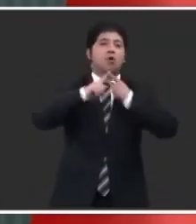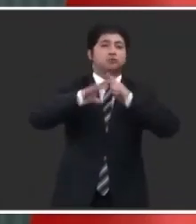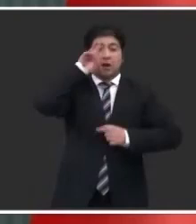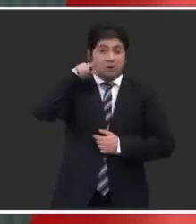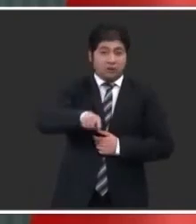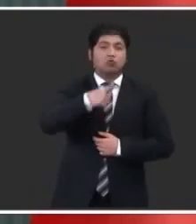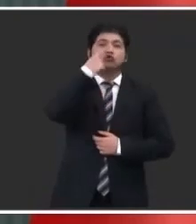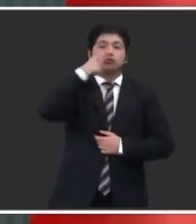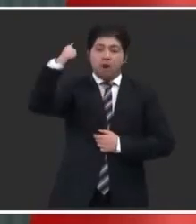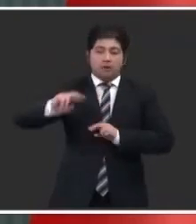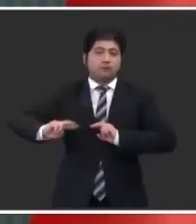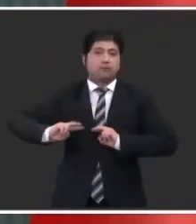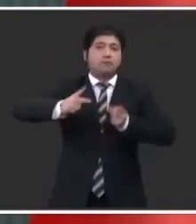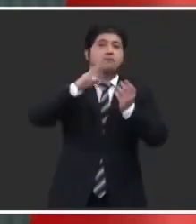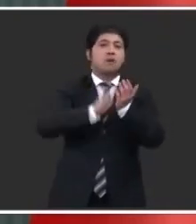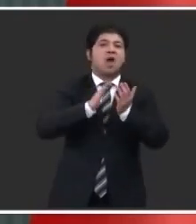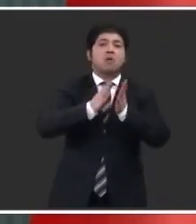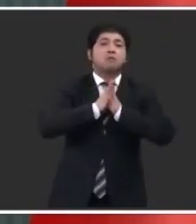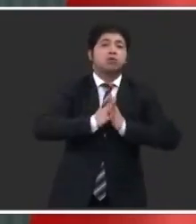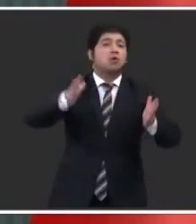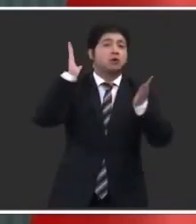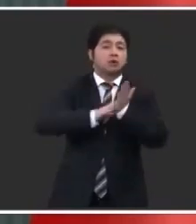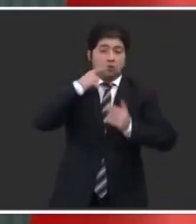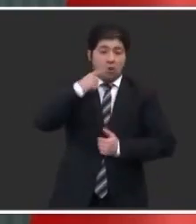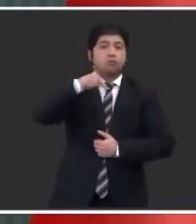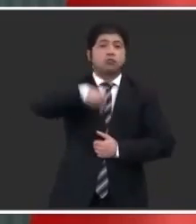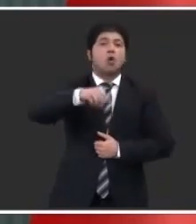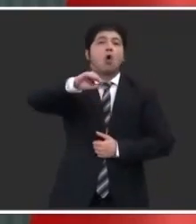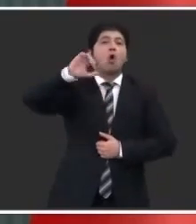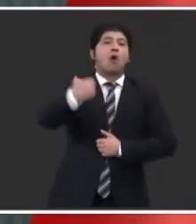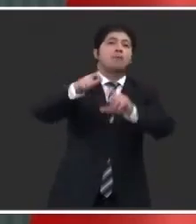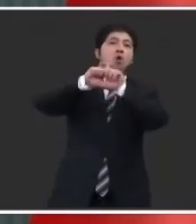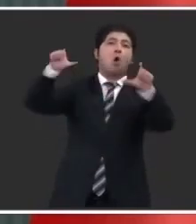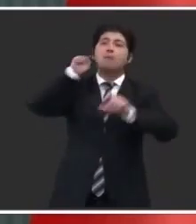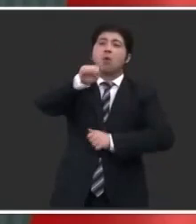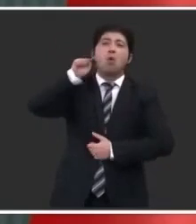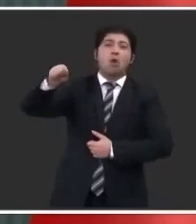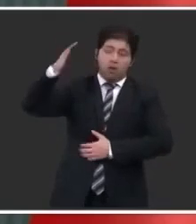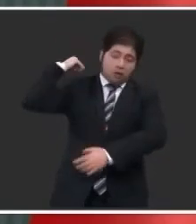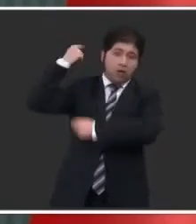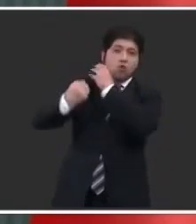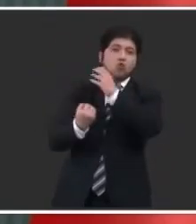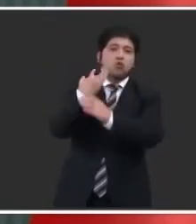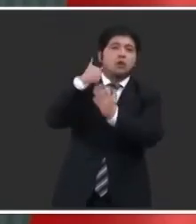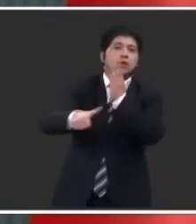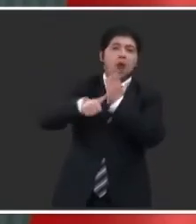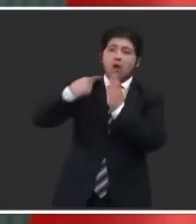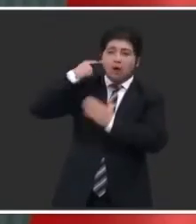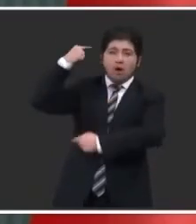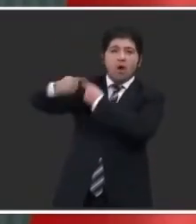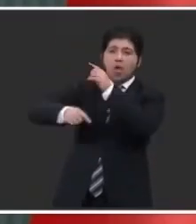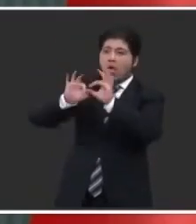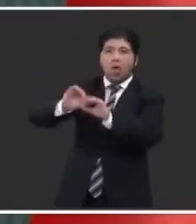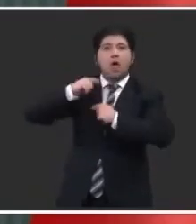cumhuriyete bıraktığı mirasın büyüklüğünü bugünkü önemli kurumlarımızın çoğunun kuruluş tarihlerinde görmek